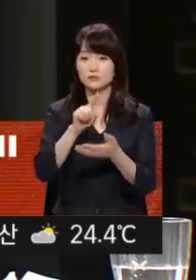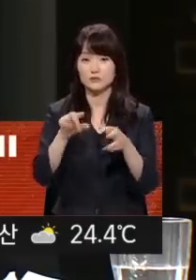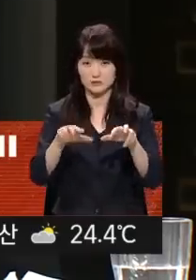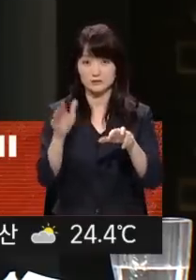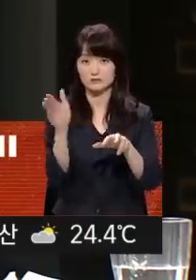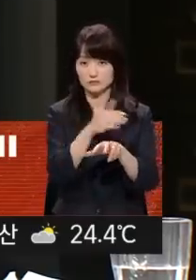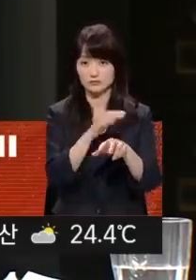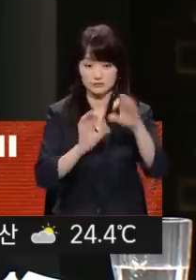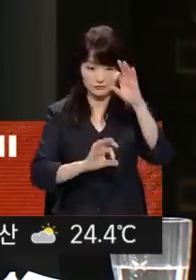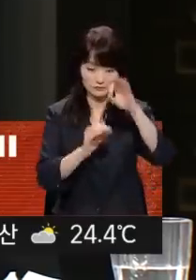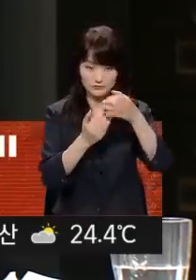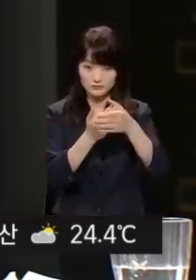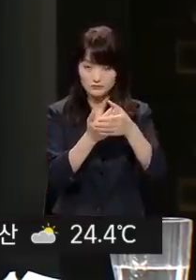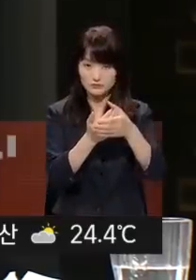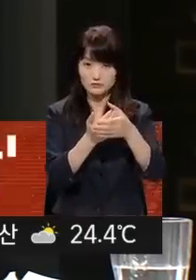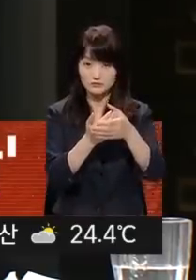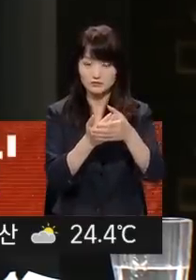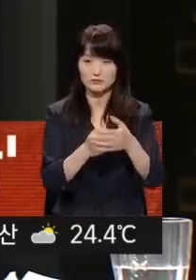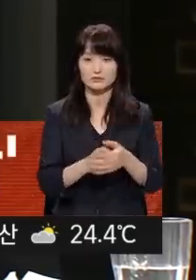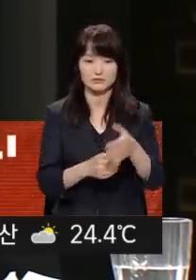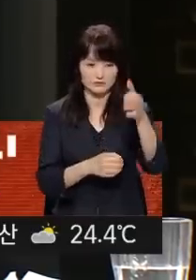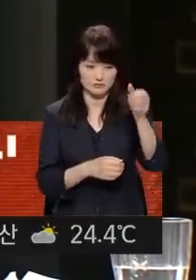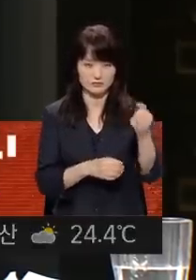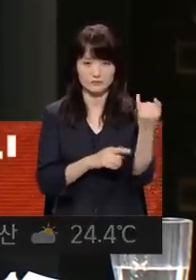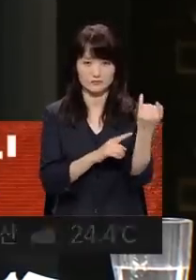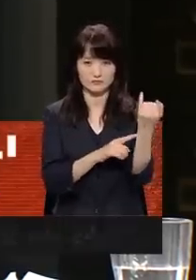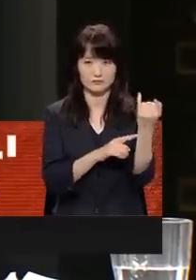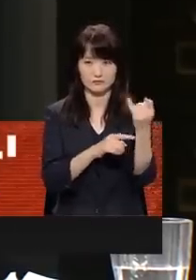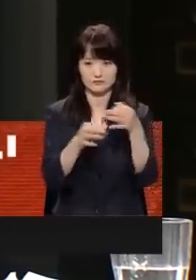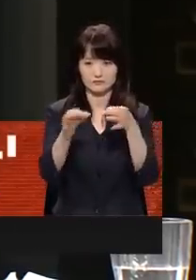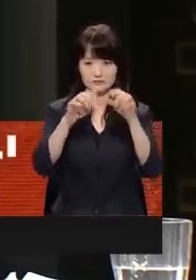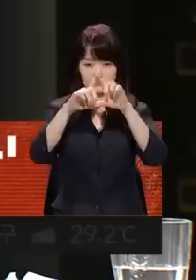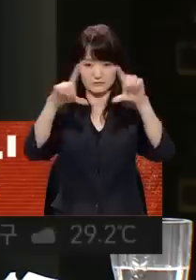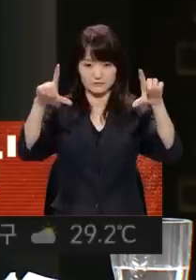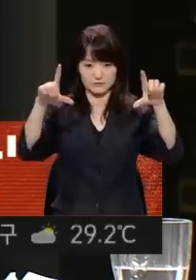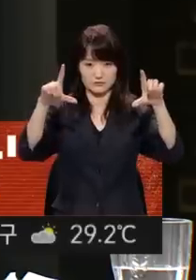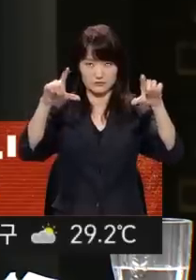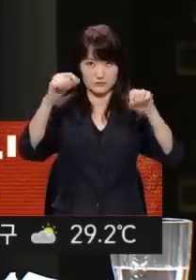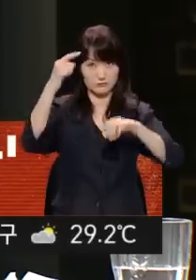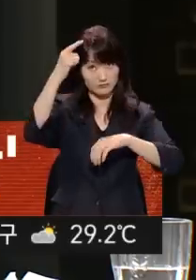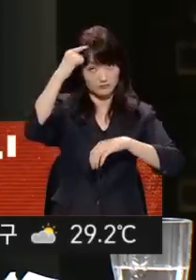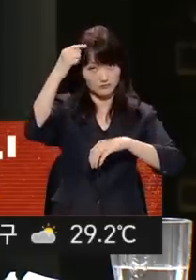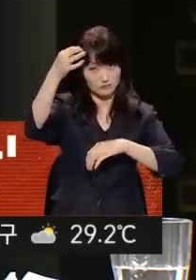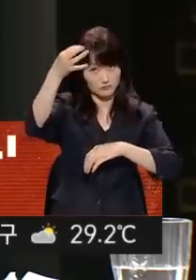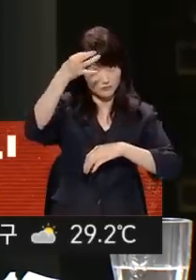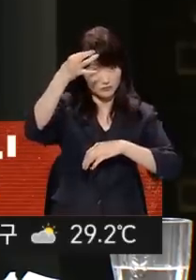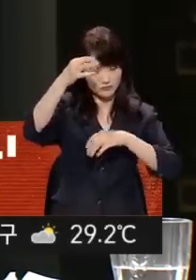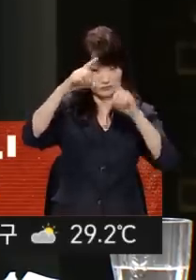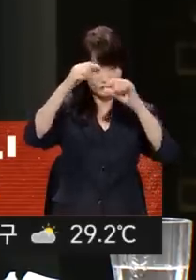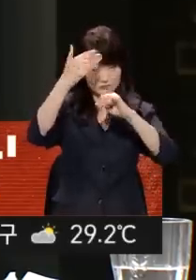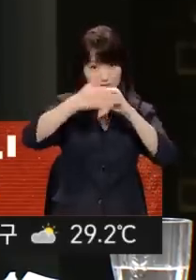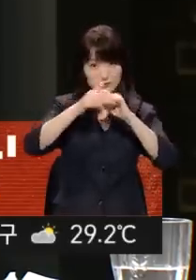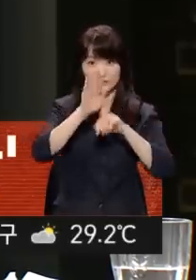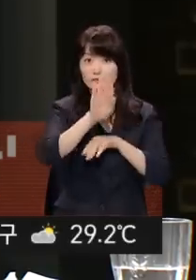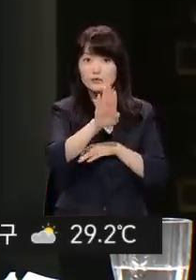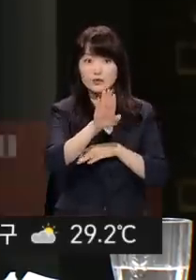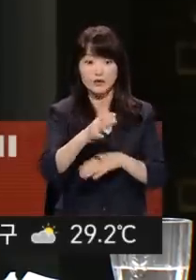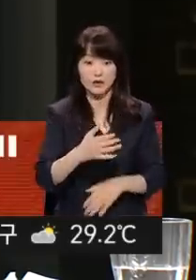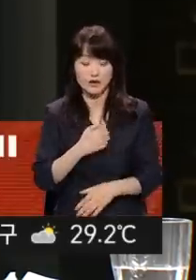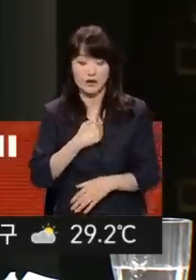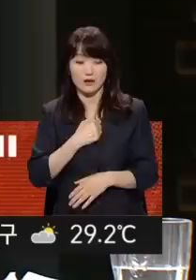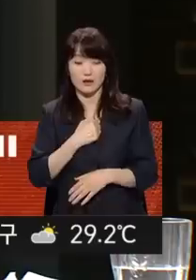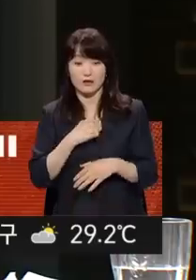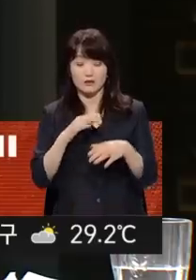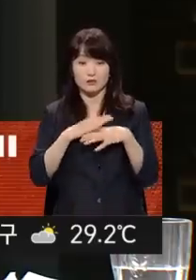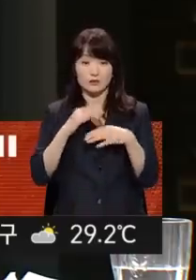사건이 벌어지면 점주가 매장에 입구에이 정수리 사진만 딱 붙여놔도 흠칫 놀라서 바로 연락이 온다는